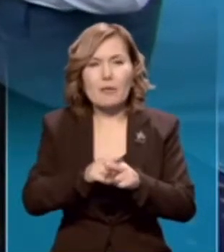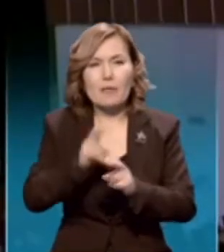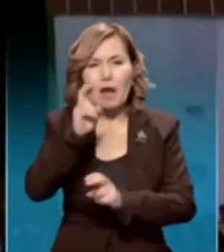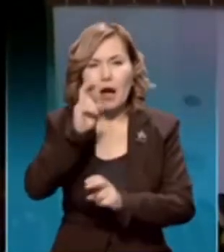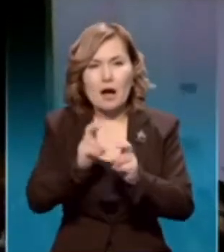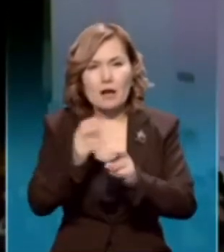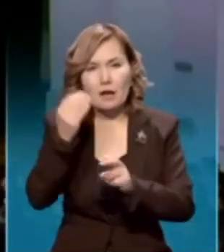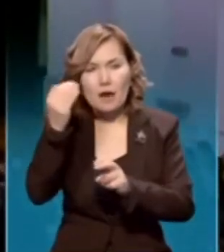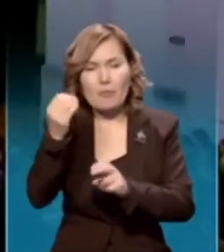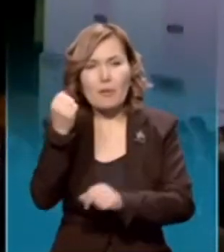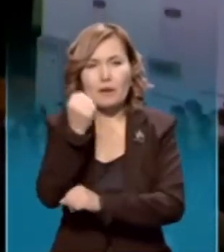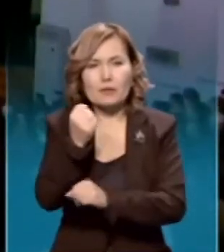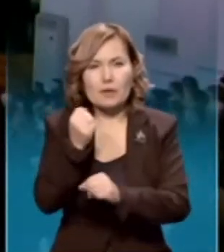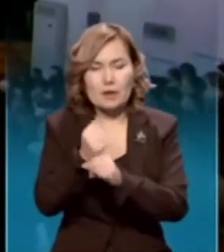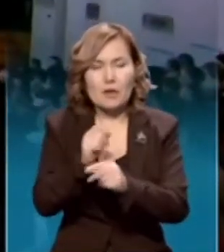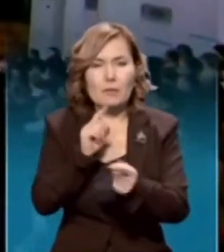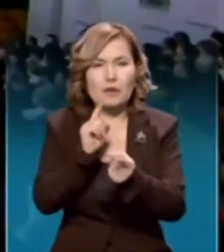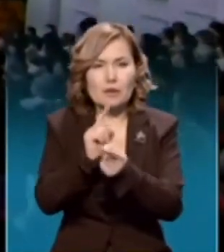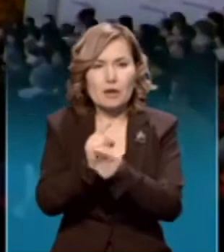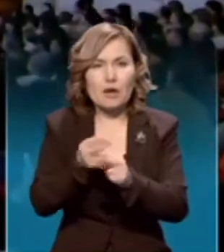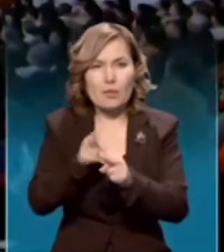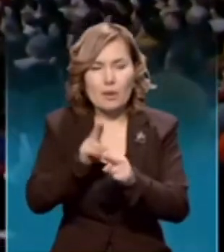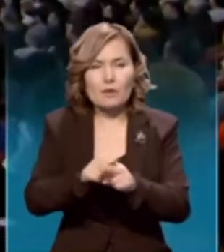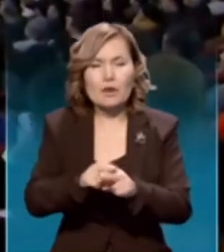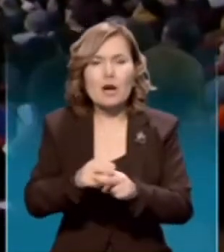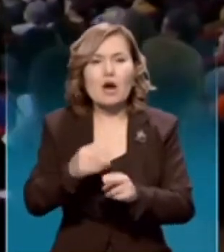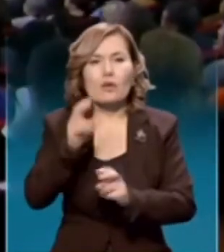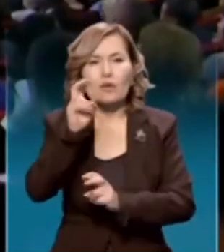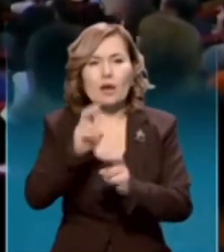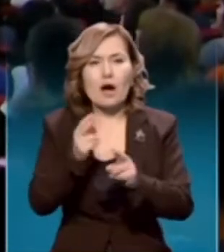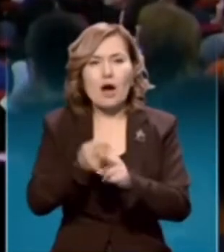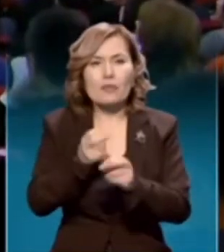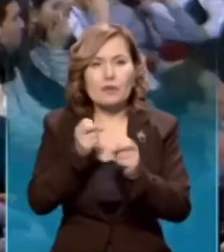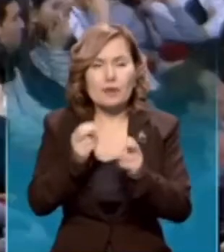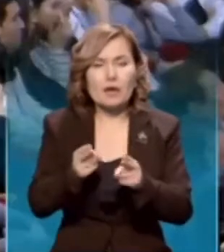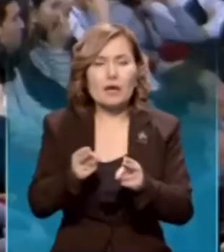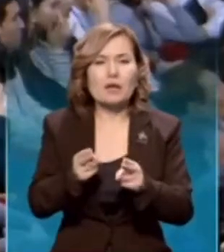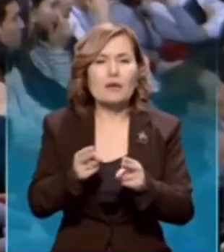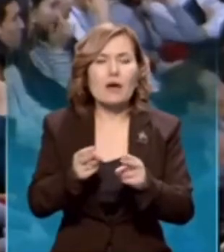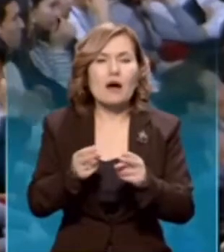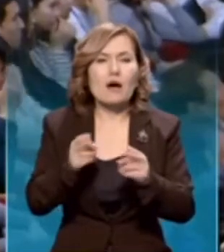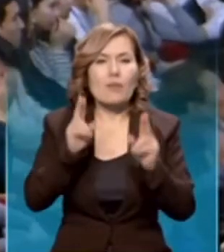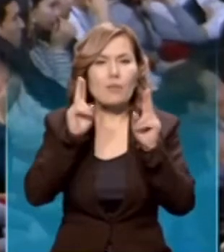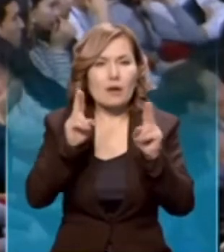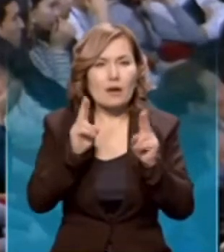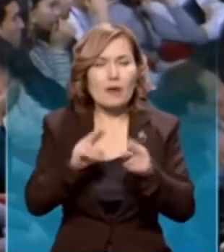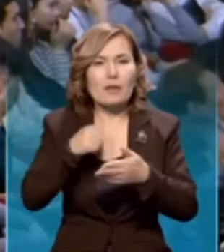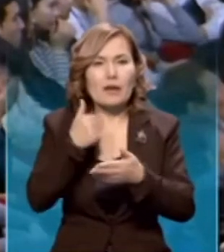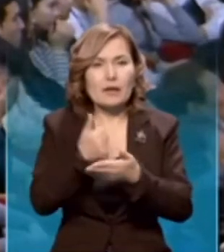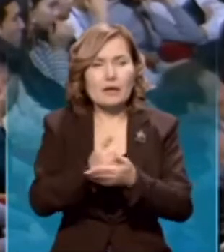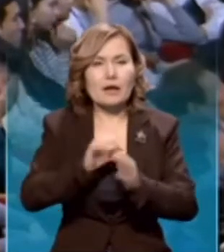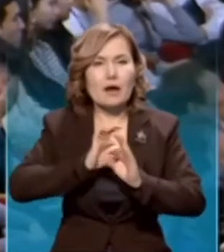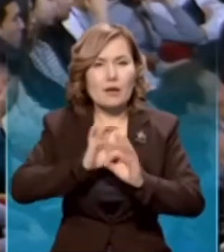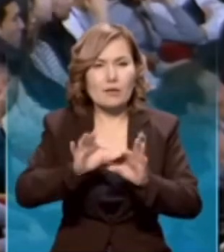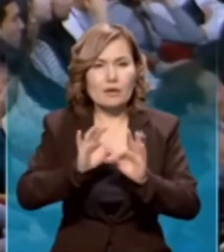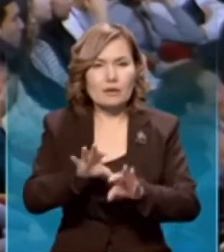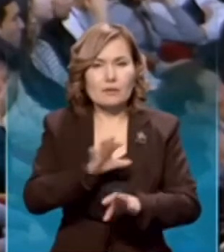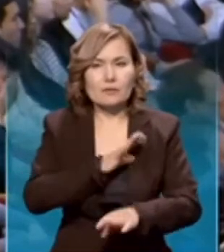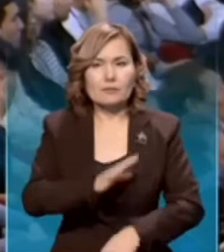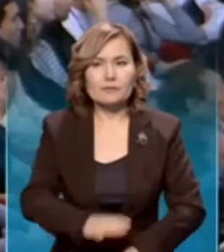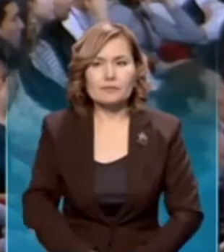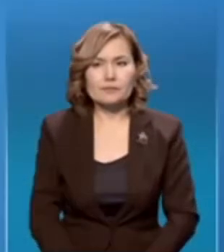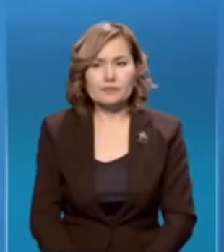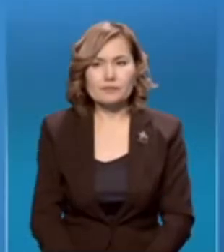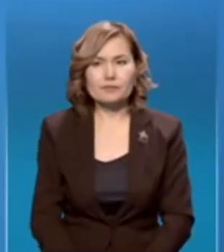түсіп, кеншілерге кандидаттың еңбек адамын қолдауға және өндірістегі қауіпсіздікті арттыруға бағытталған негізгі басымдықтары туралы түсіндірді.